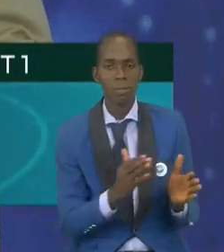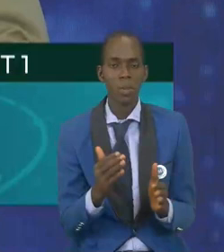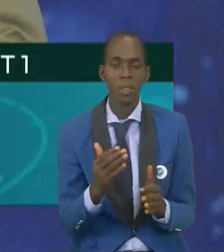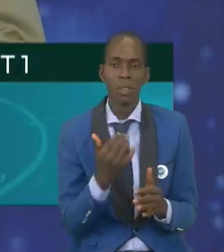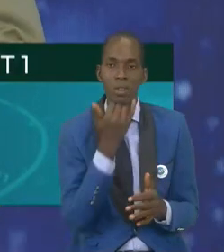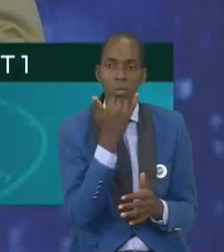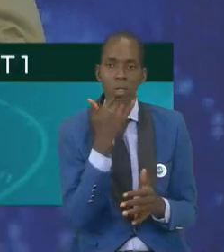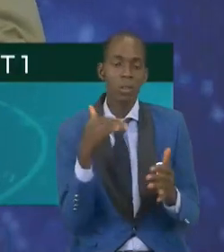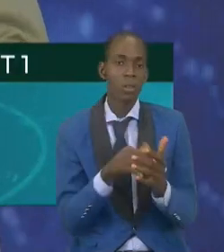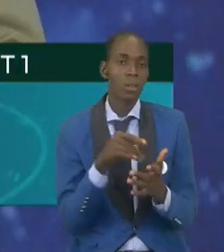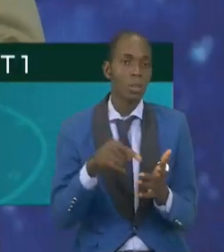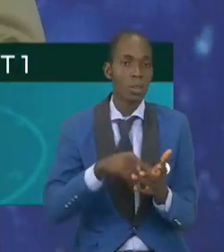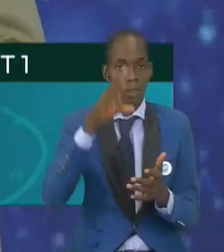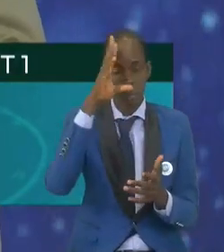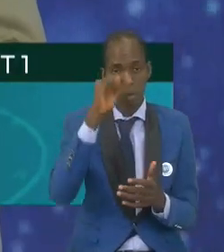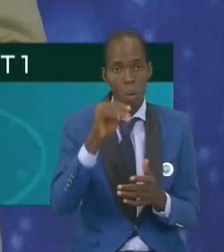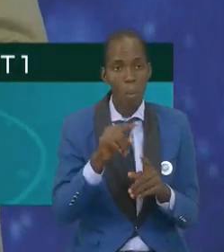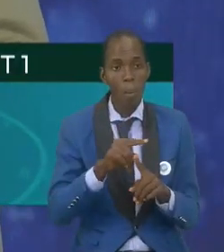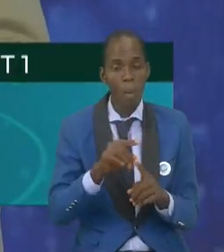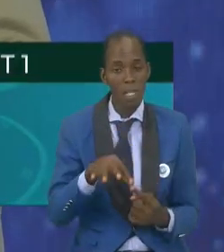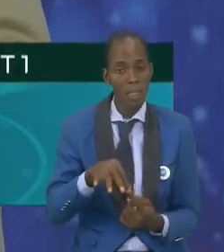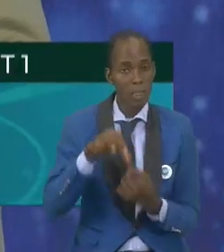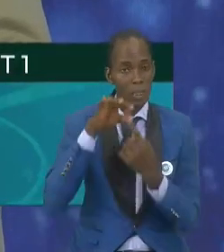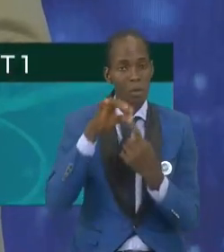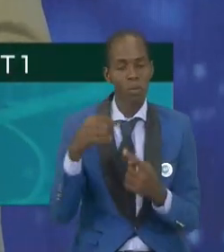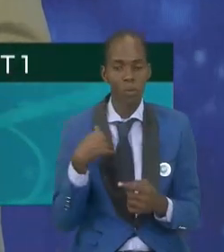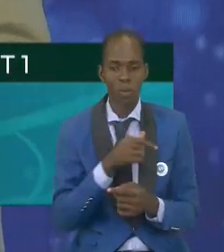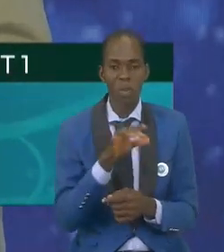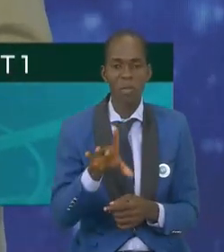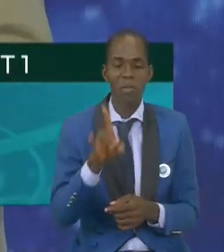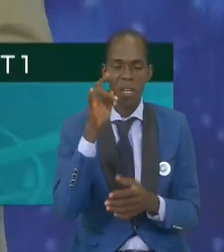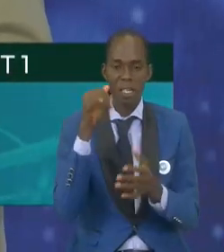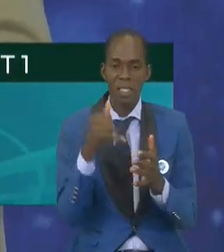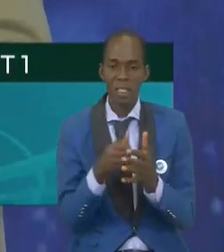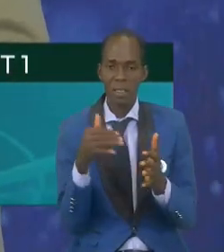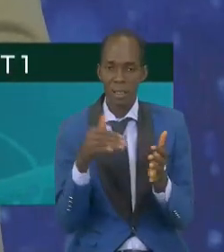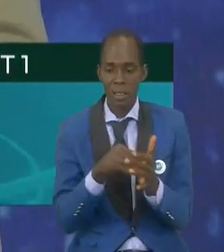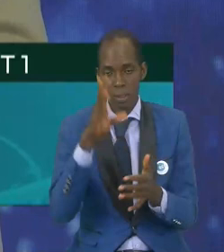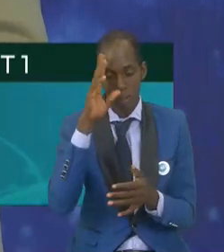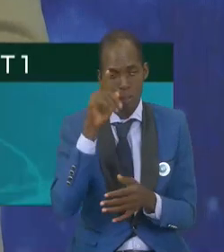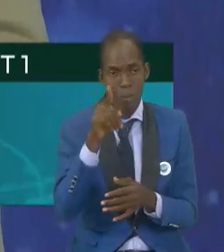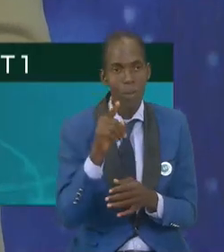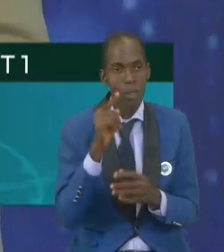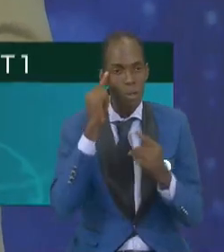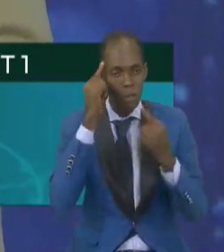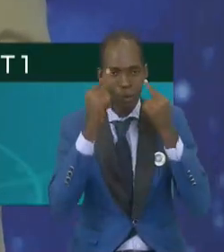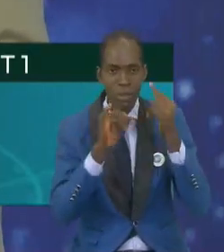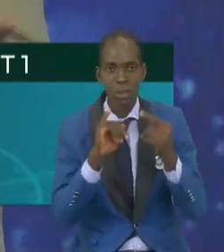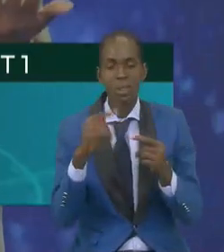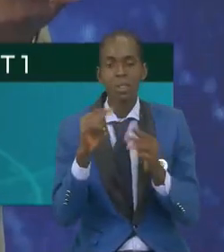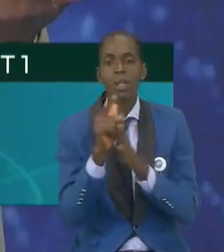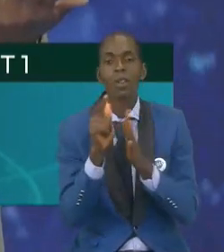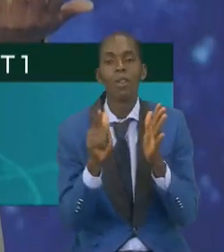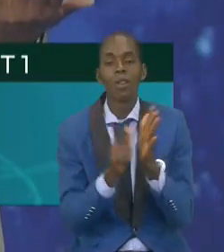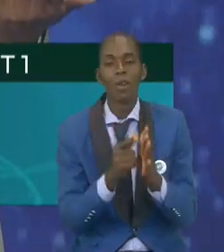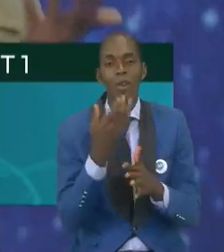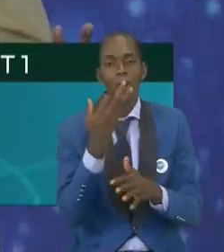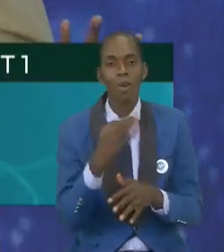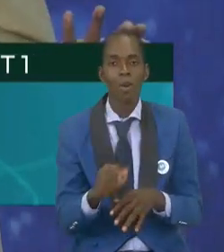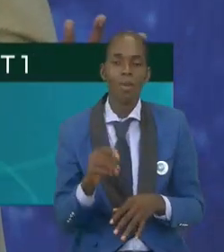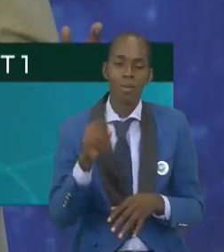contre ce Daniel a moins que nous n'en trouvions une dans la loi de son